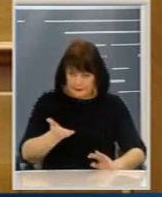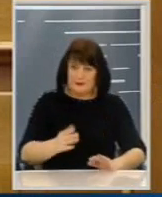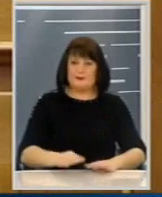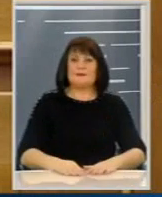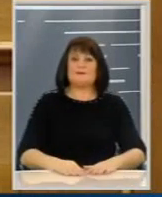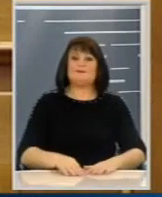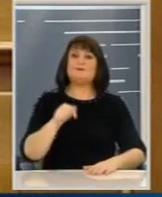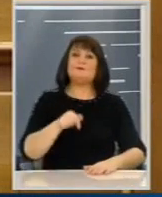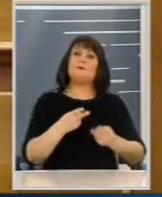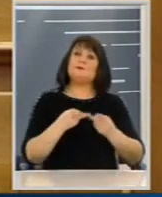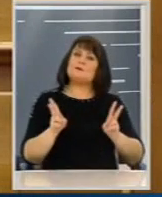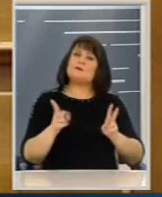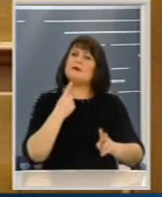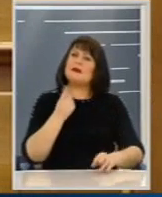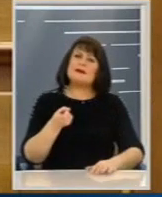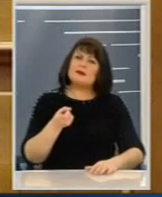επιτρέψτε μου να ασχοληθώ